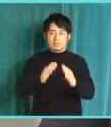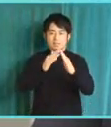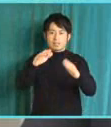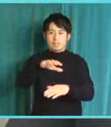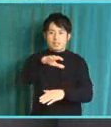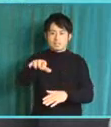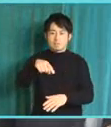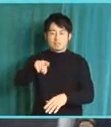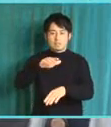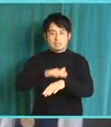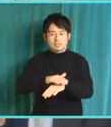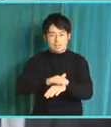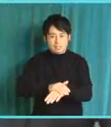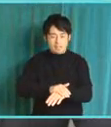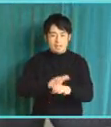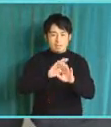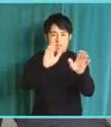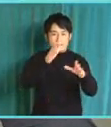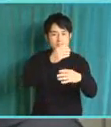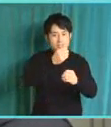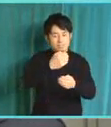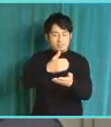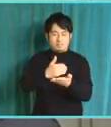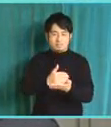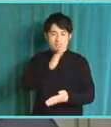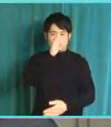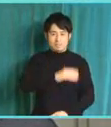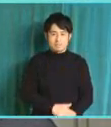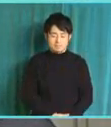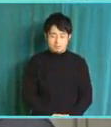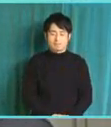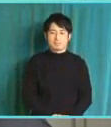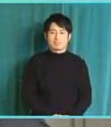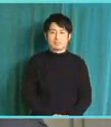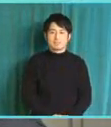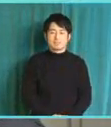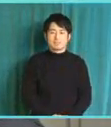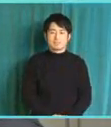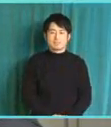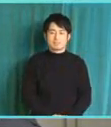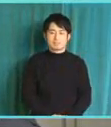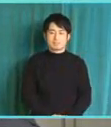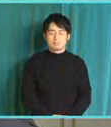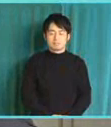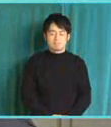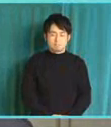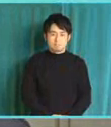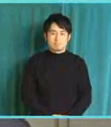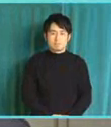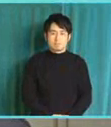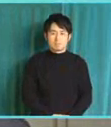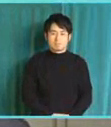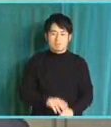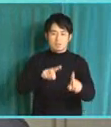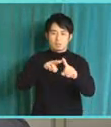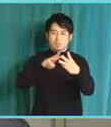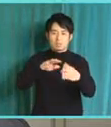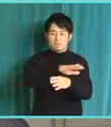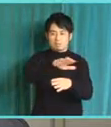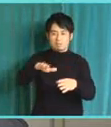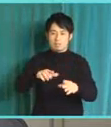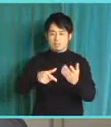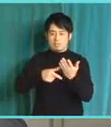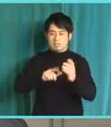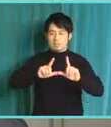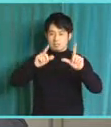アクセス方法と日程を教えてください。 はい、除夜の鐘の会場につきましては、小田原駅東